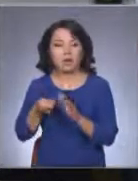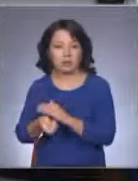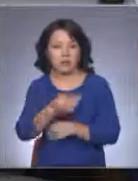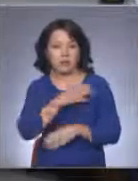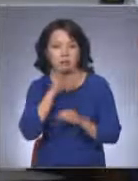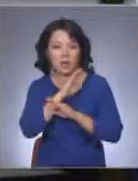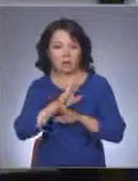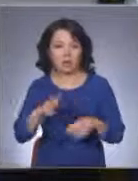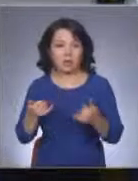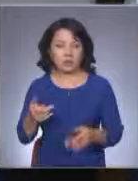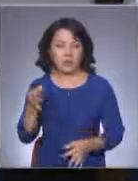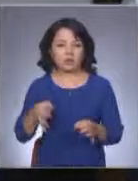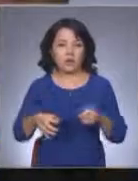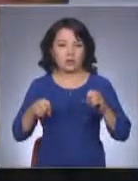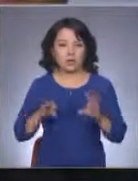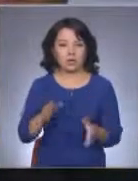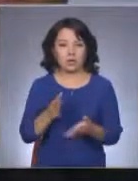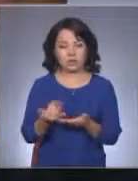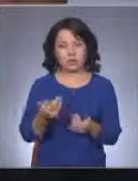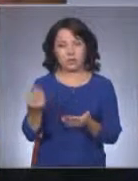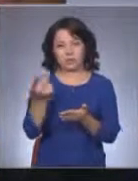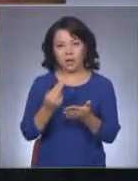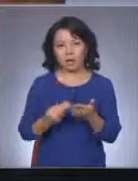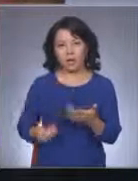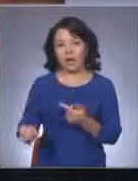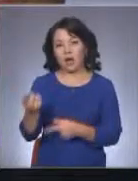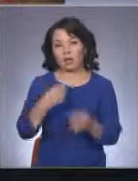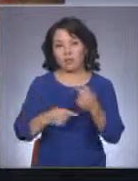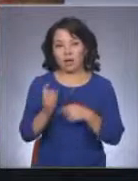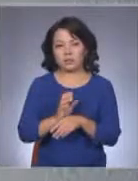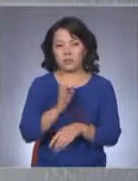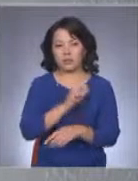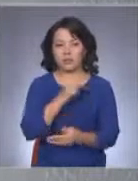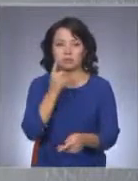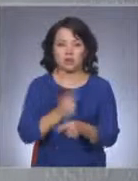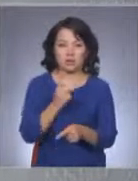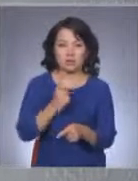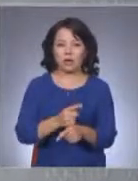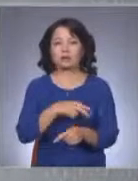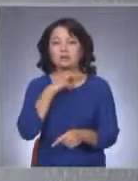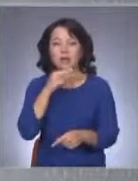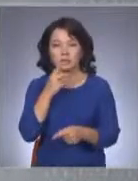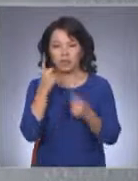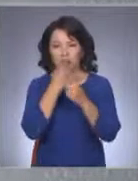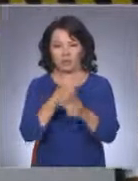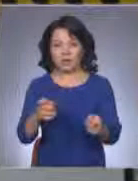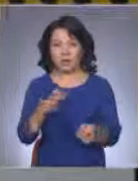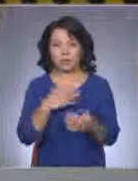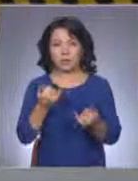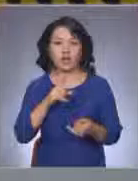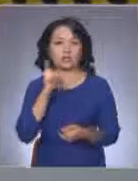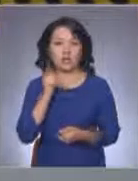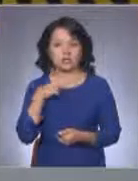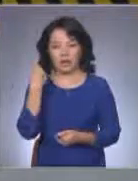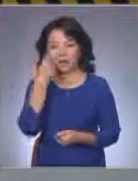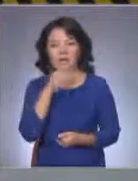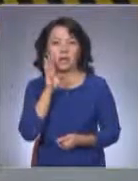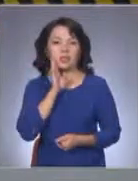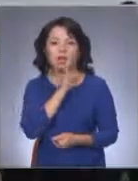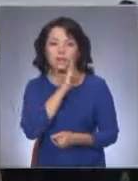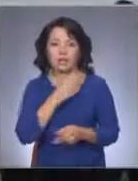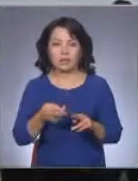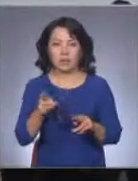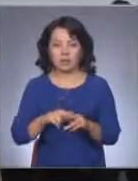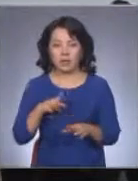сот шешімімен оған өнер туындысын ел аумағынан тыс жерге шығаруға тыйым салынған болатын. Енді жас елдің басы